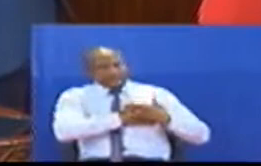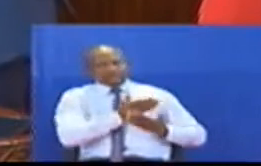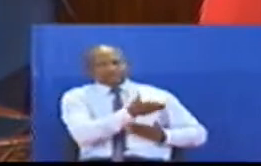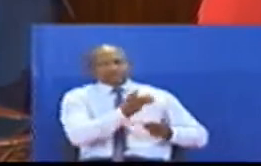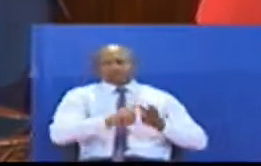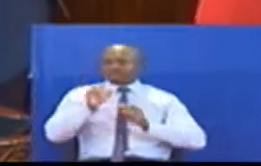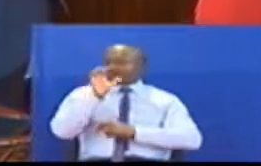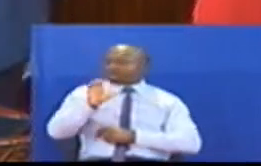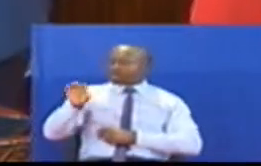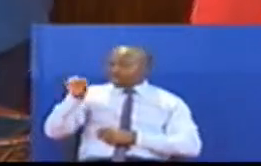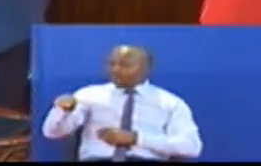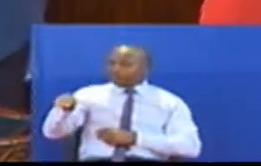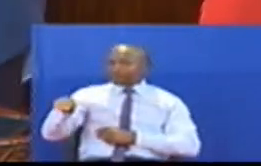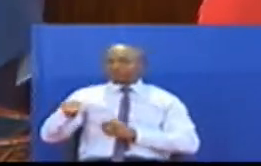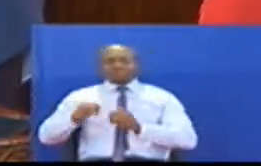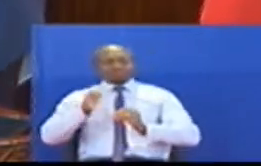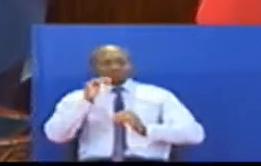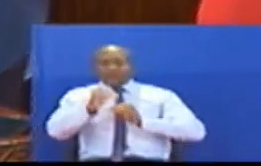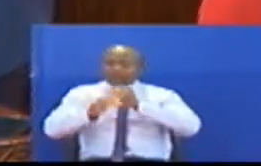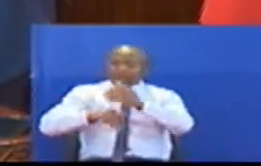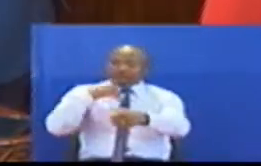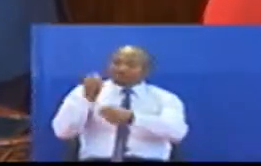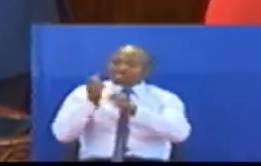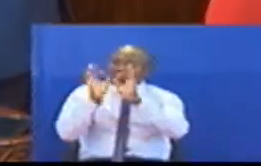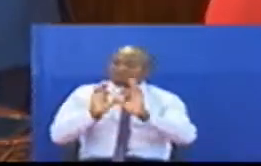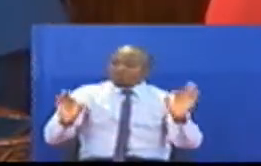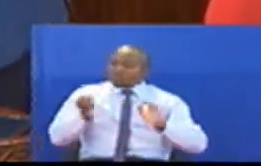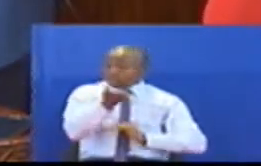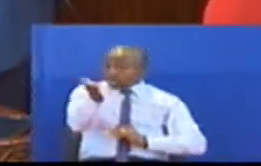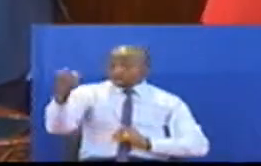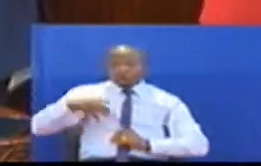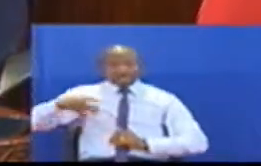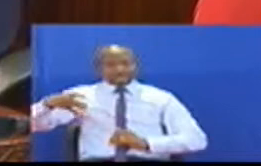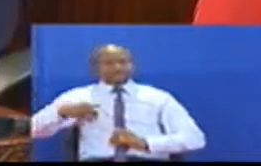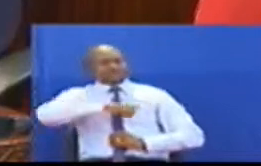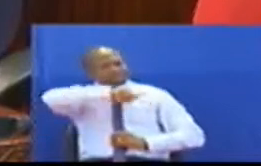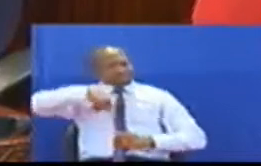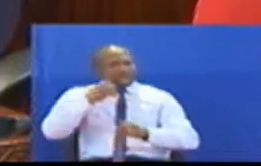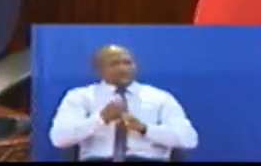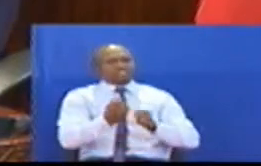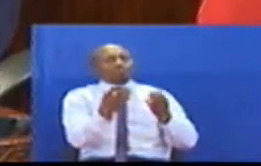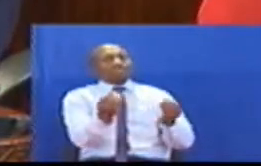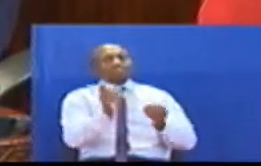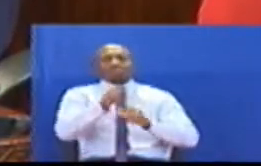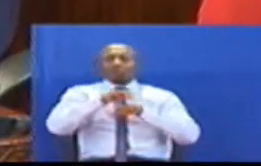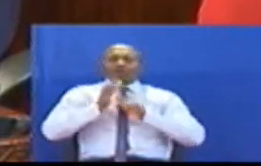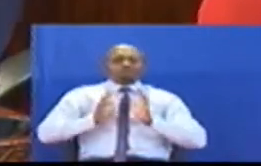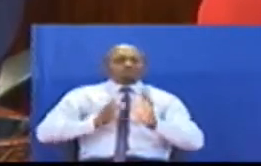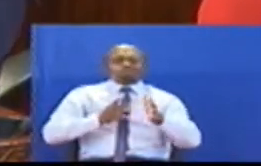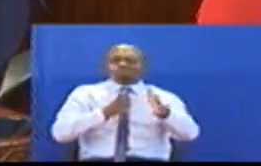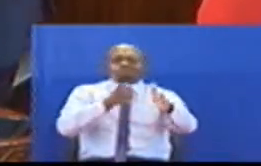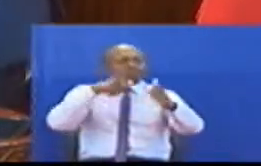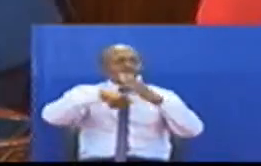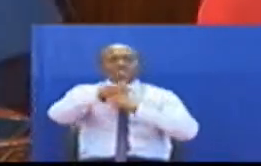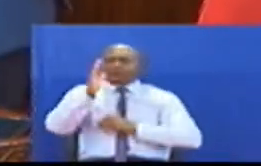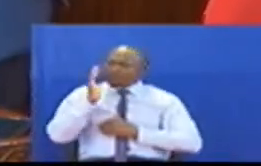Chama cha Mapinduzi, kadiri mtakavyotenda mema nyinyi mawaziri, mnaturahisishia kazi. Tunakaa kwenye mseleleko wa kuingia moja kwa moja, yaani